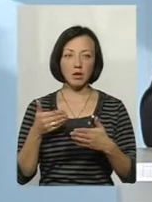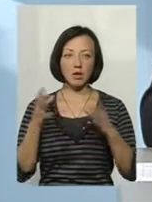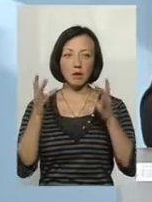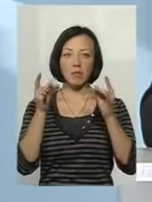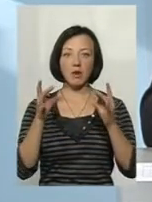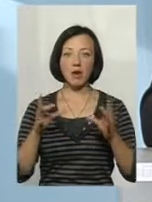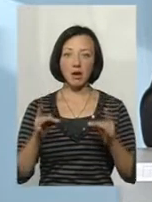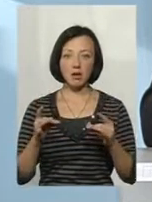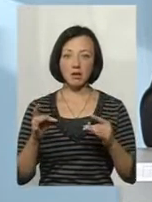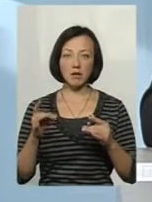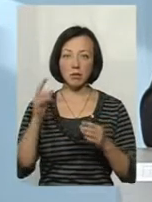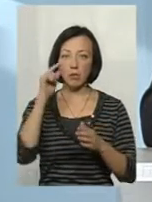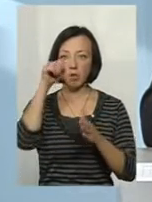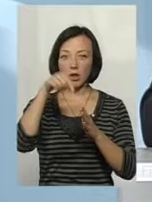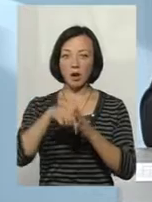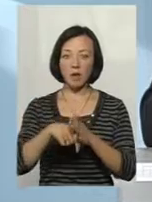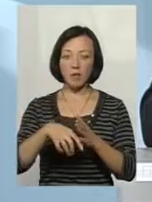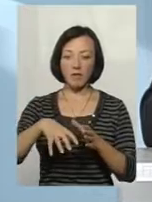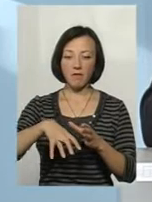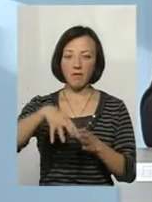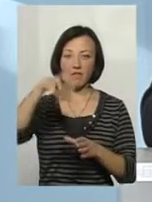і той пакет потрапив в димохід.